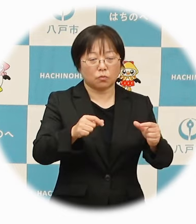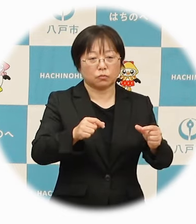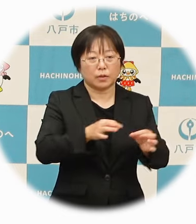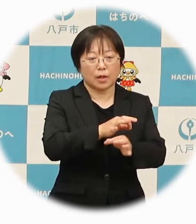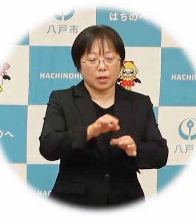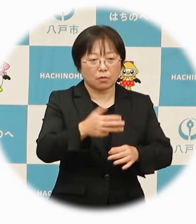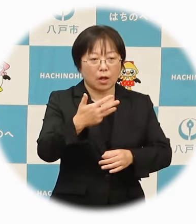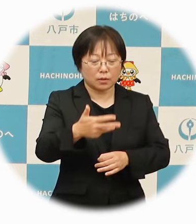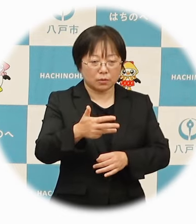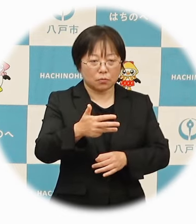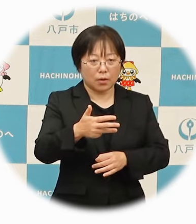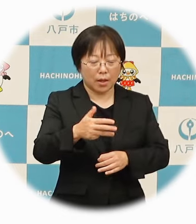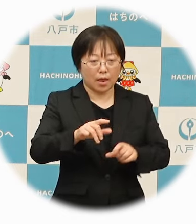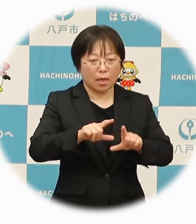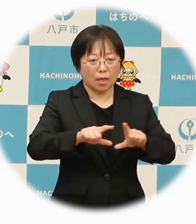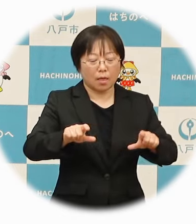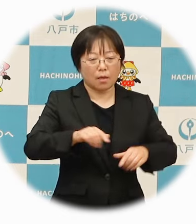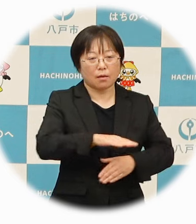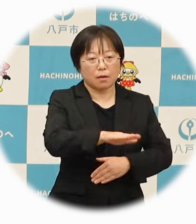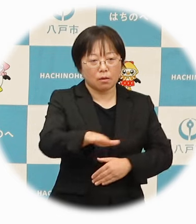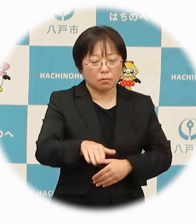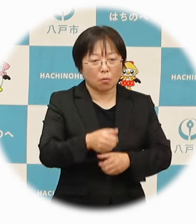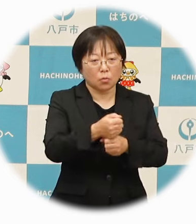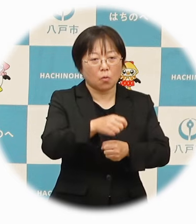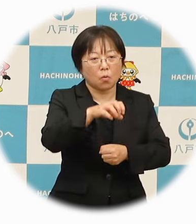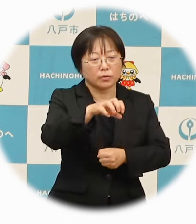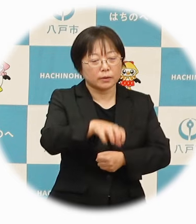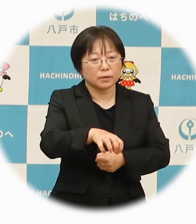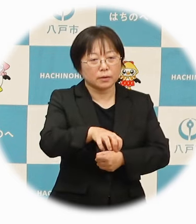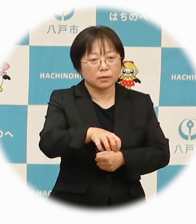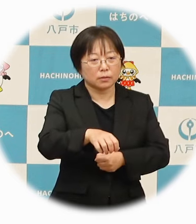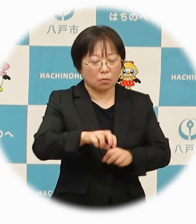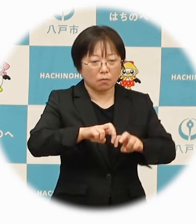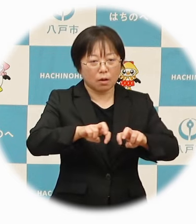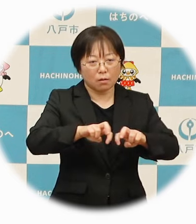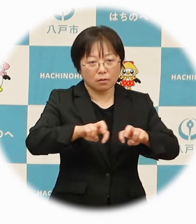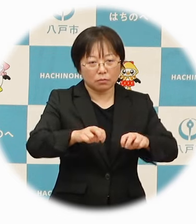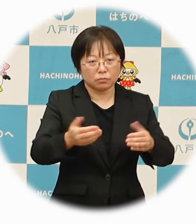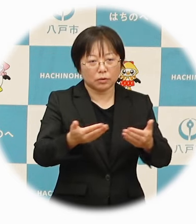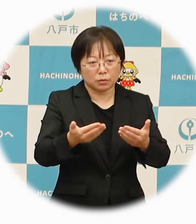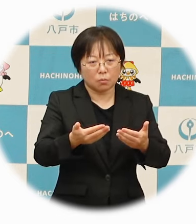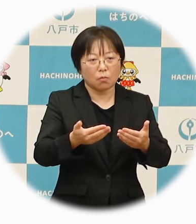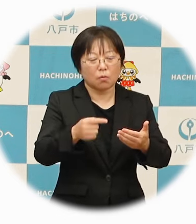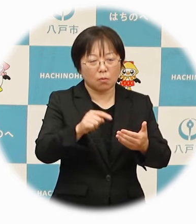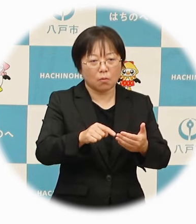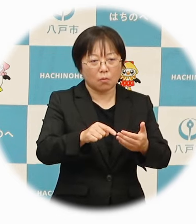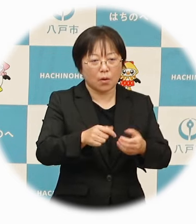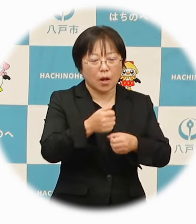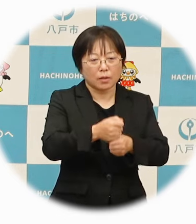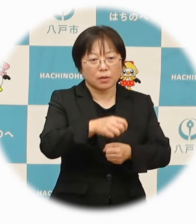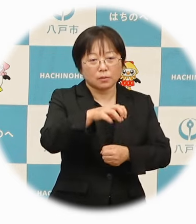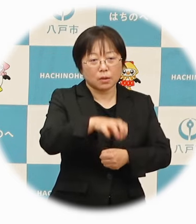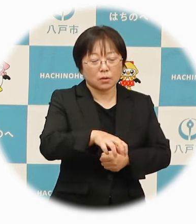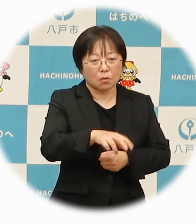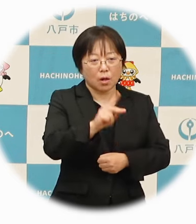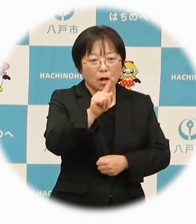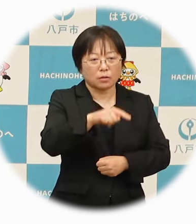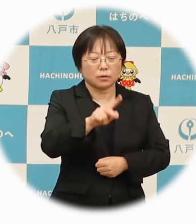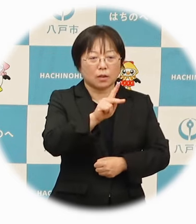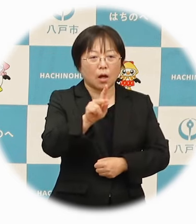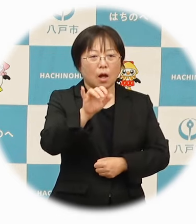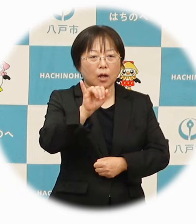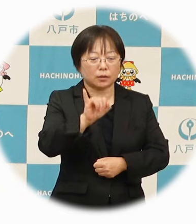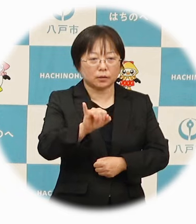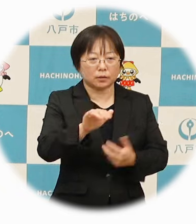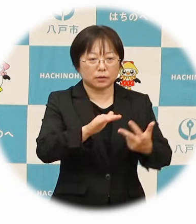八戸平原総合農地開発事業で整備された畑地灌漑施設の今後の維持管